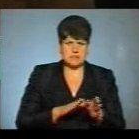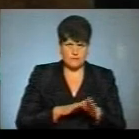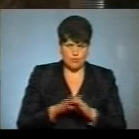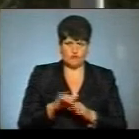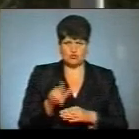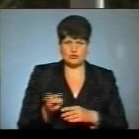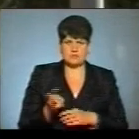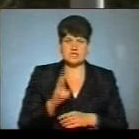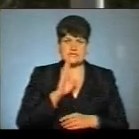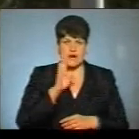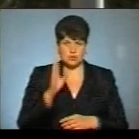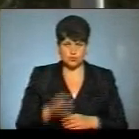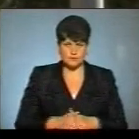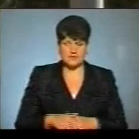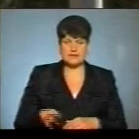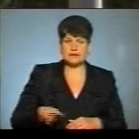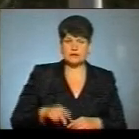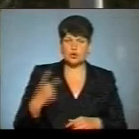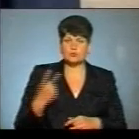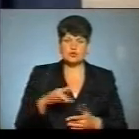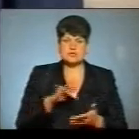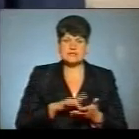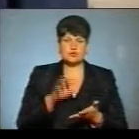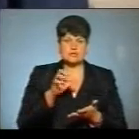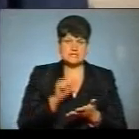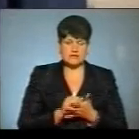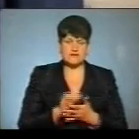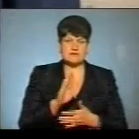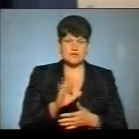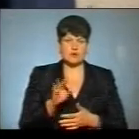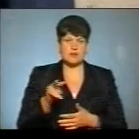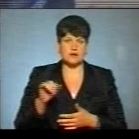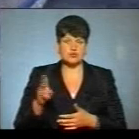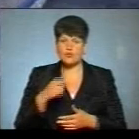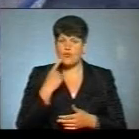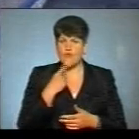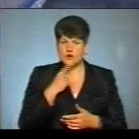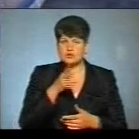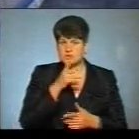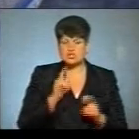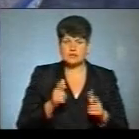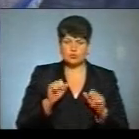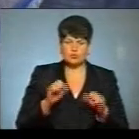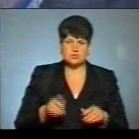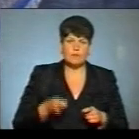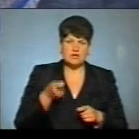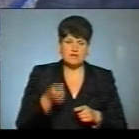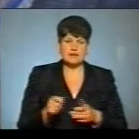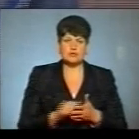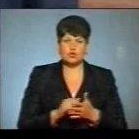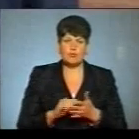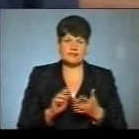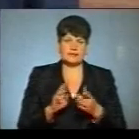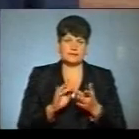підійшли зранку. Директор обласного центру зайнятості Василь Олещук каже, що під час карантину можна подавати документи в електронному